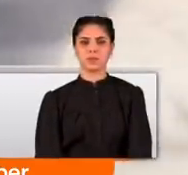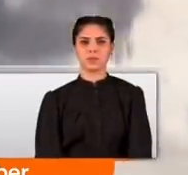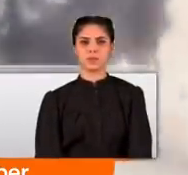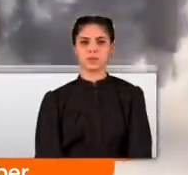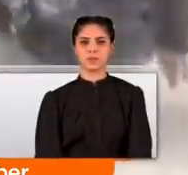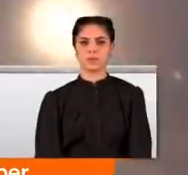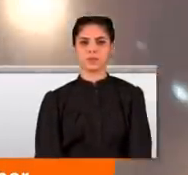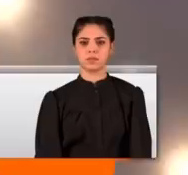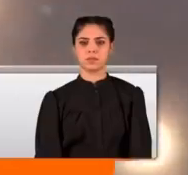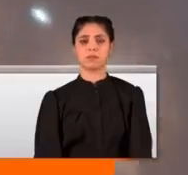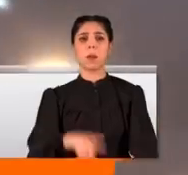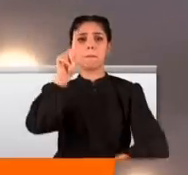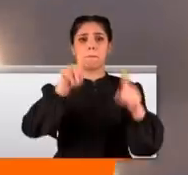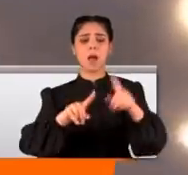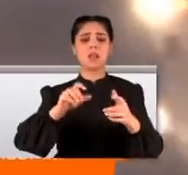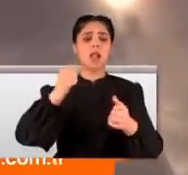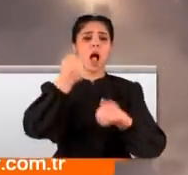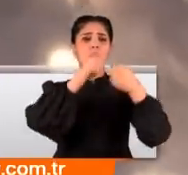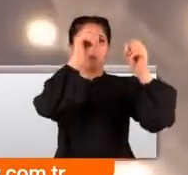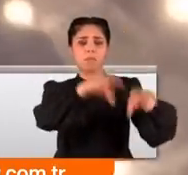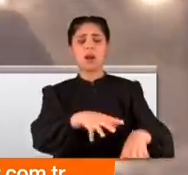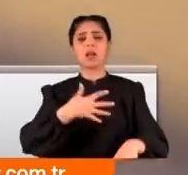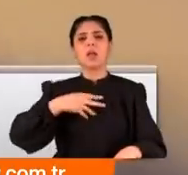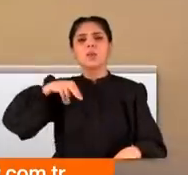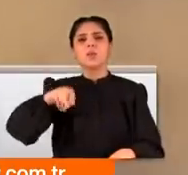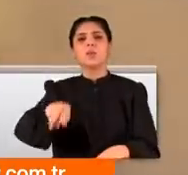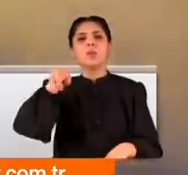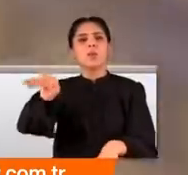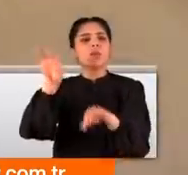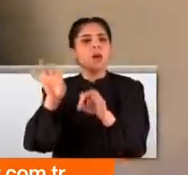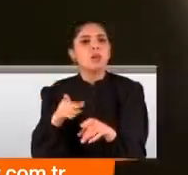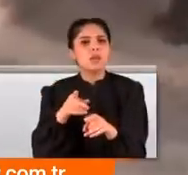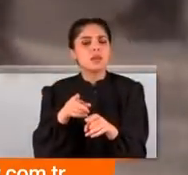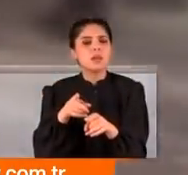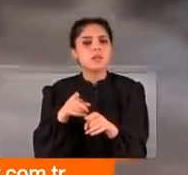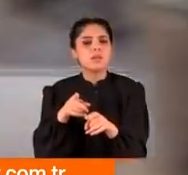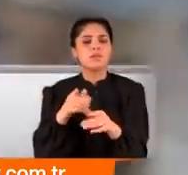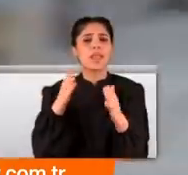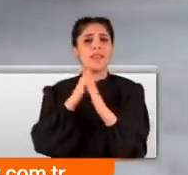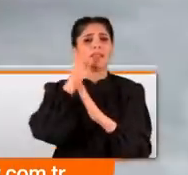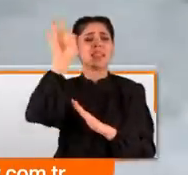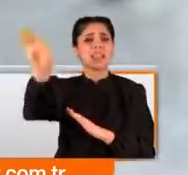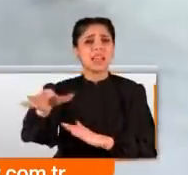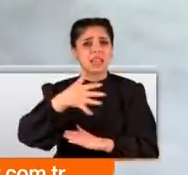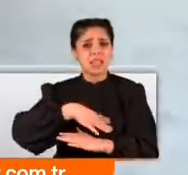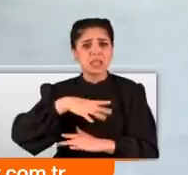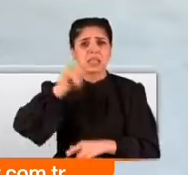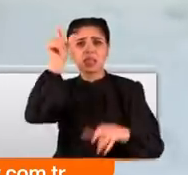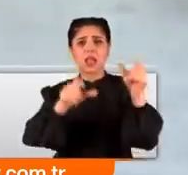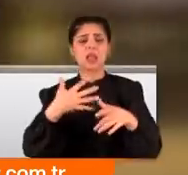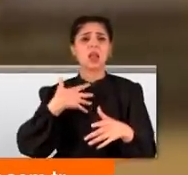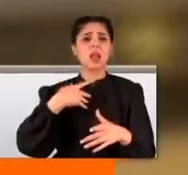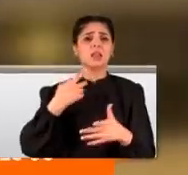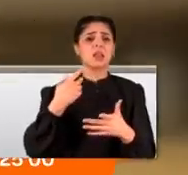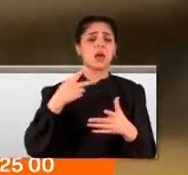yakmış, ısınmaya çalışıyor. Kimi ise aracını bırakıp yürümeye başladı. İnsanlar ne halde, ne vaziyette? Evine varmak isteyenlerse türlü türlü yol